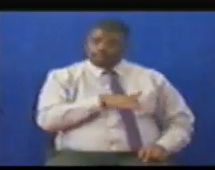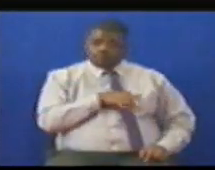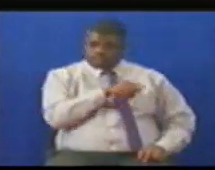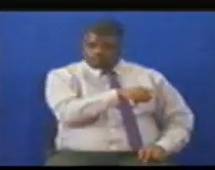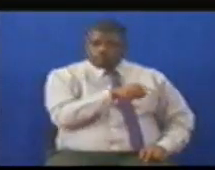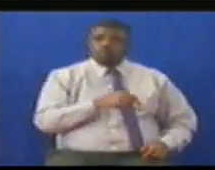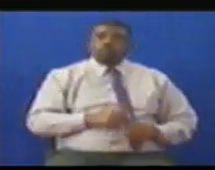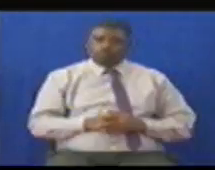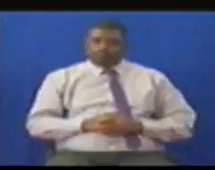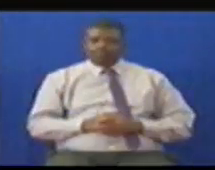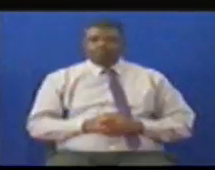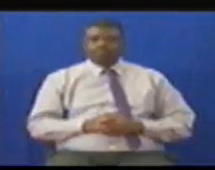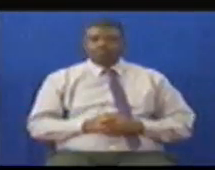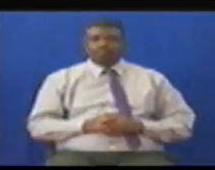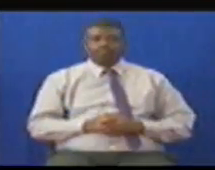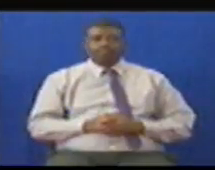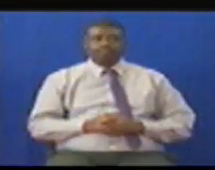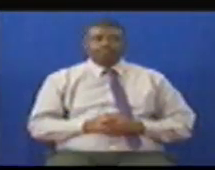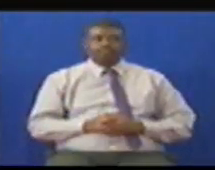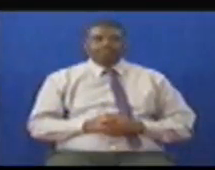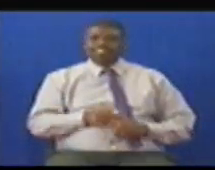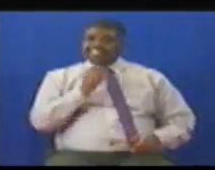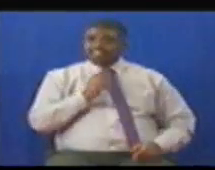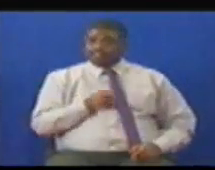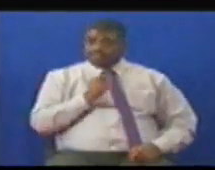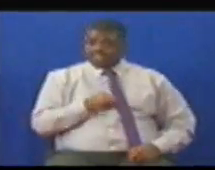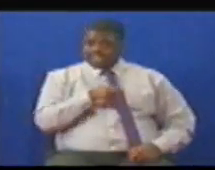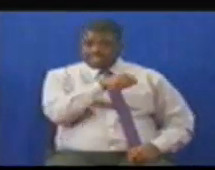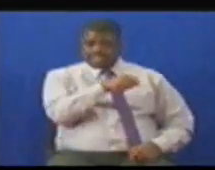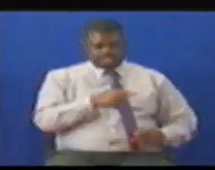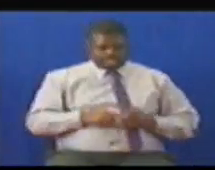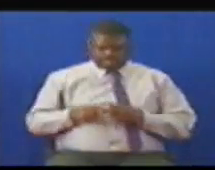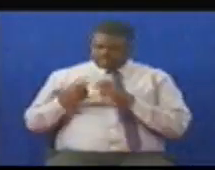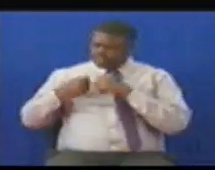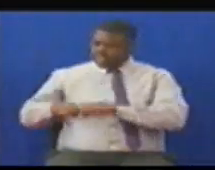25 wa taarifa ya kamati. Mheshimiwa Spika, ili